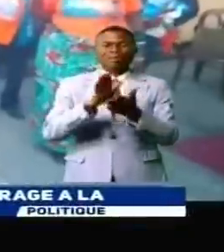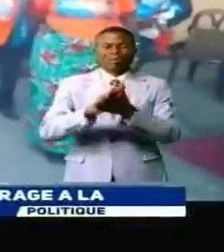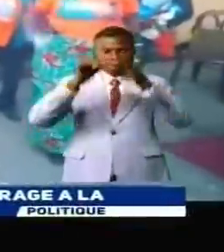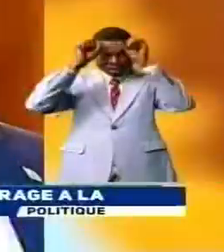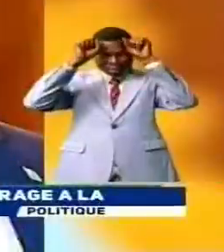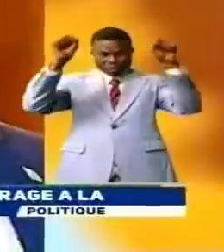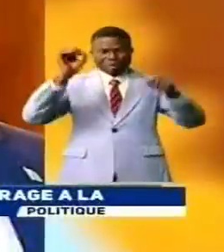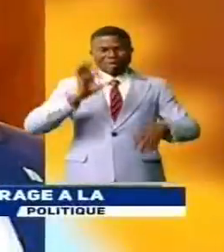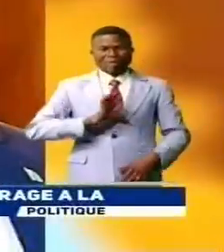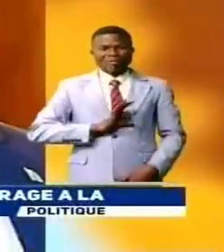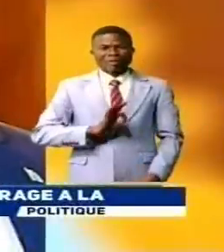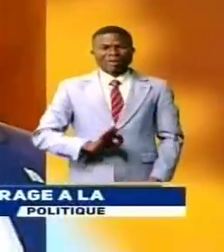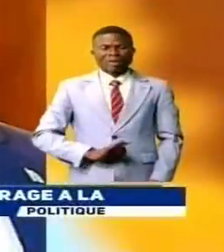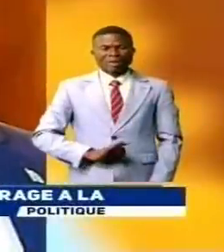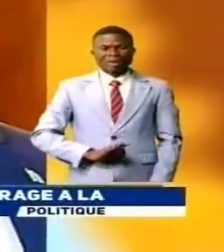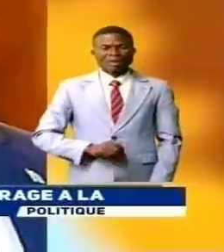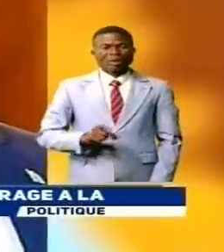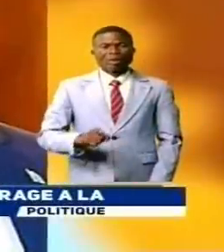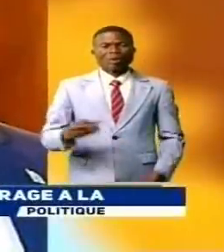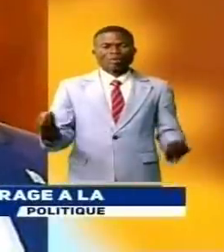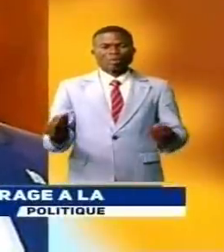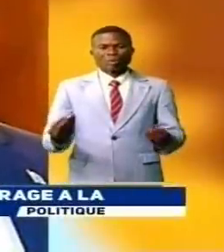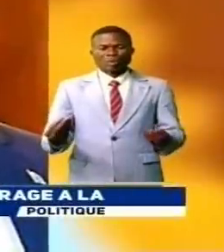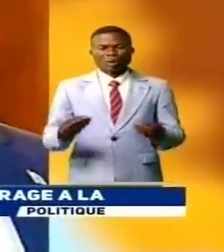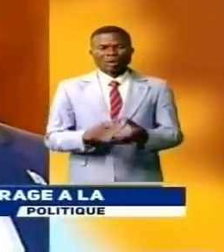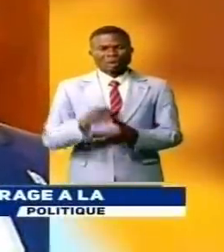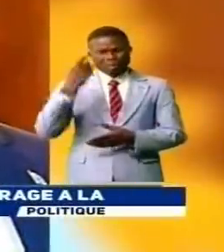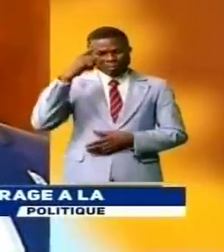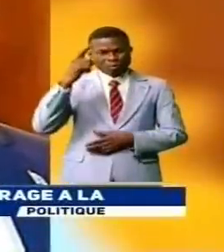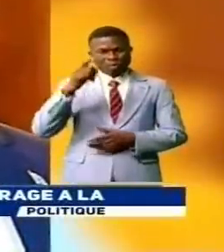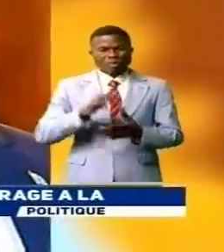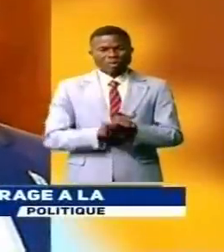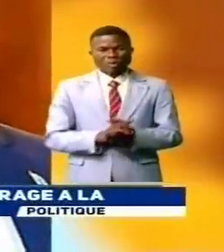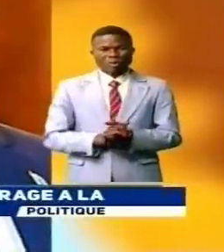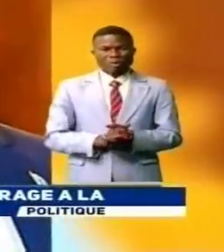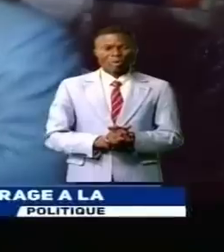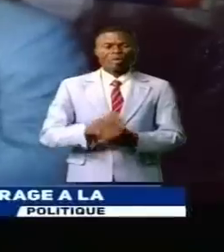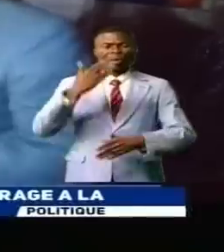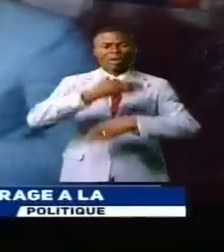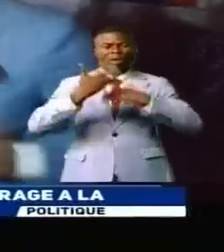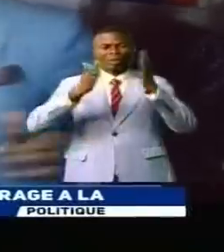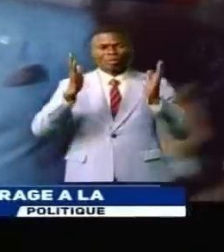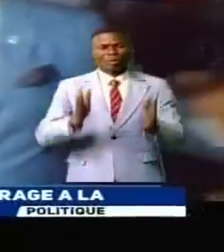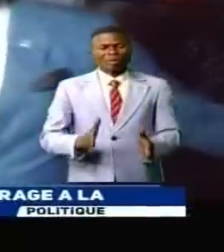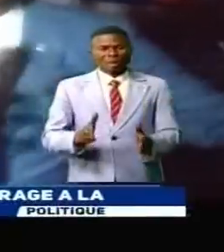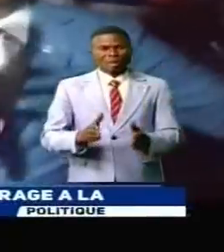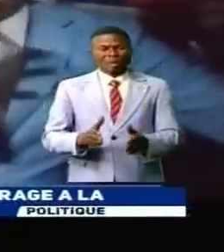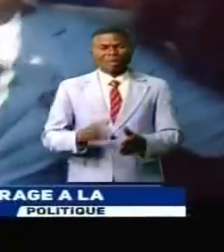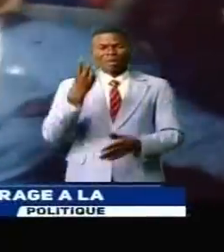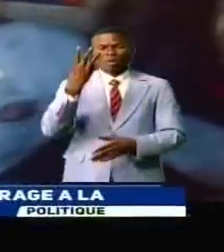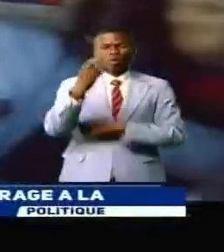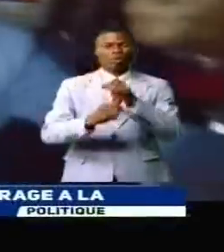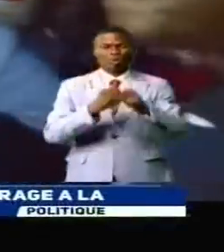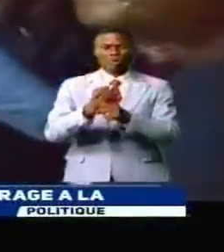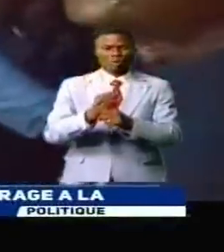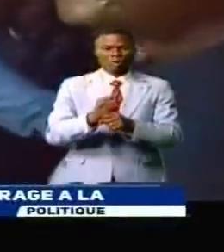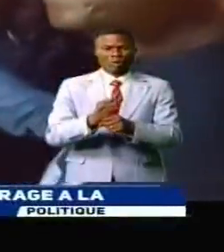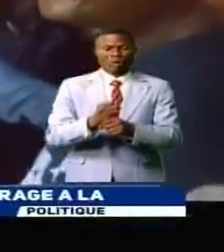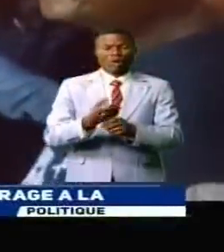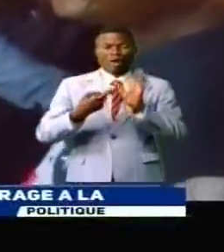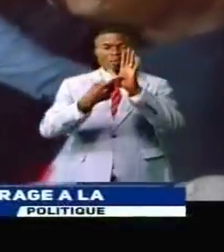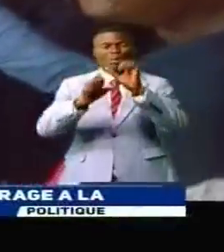la République Félix Antoine Tshisekedi Tshilombo pour ses œuvres de bâtisseur en l'espace de 3 ans dans la